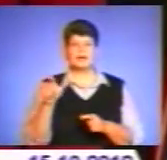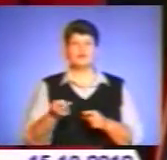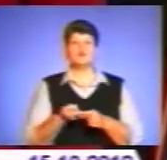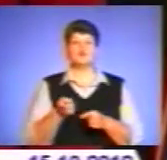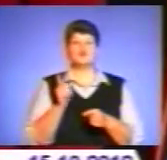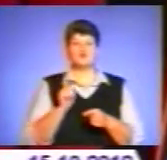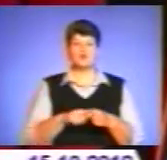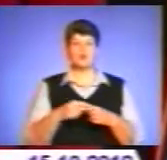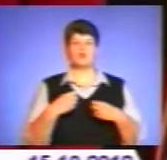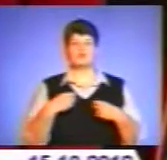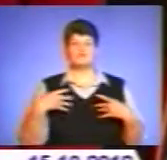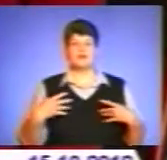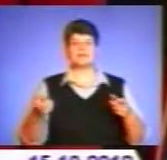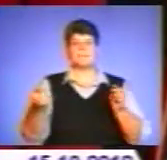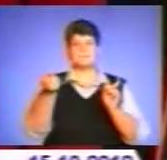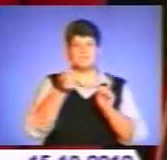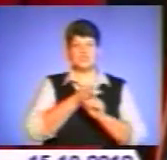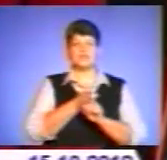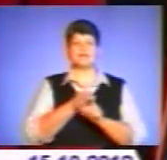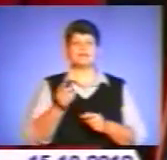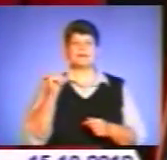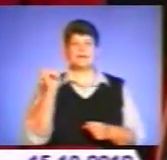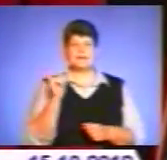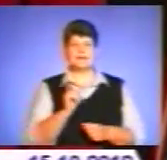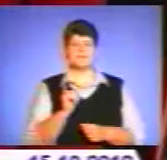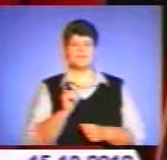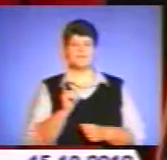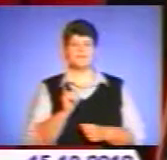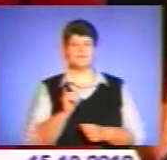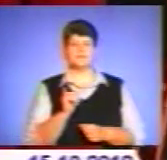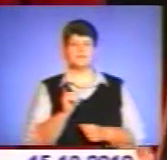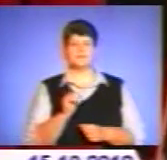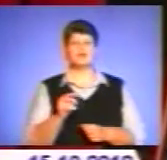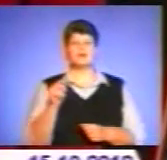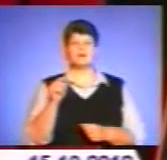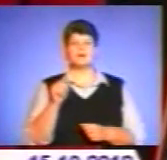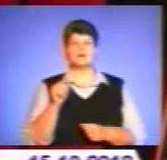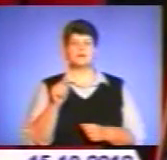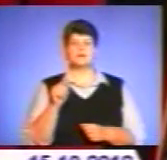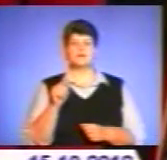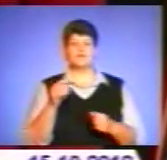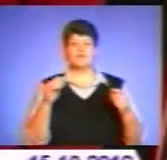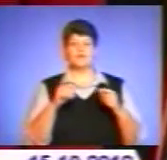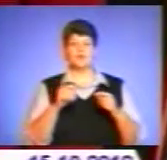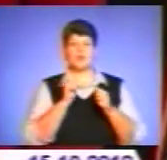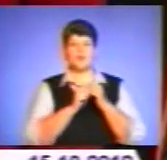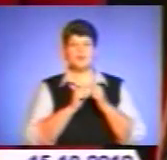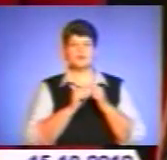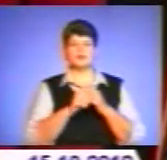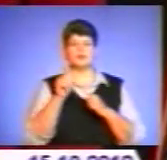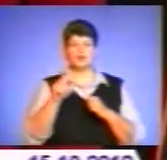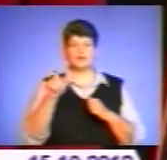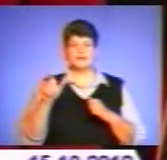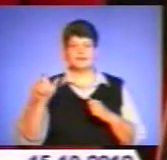свята причетні і в ім'я яких кожна